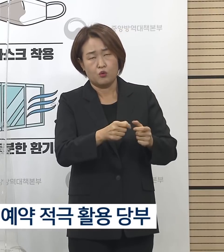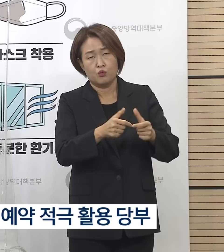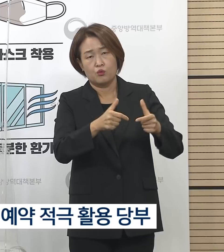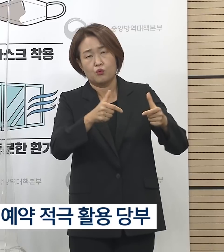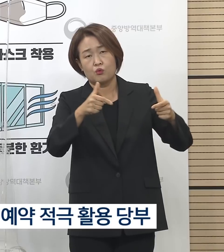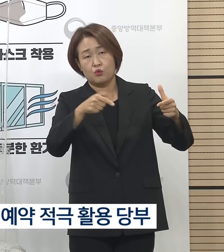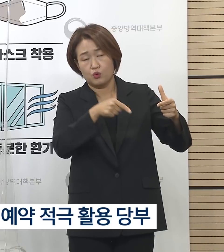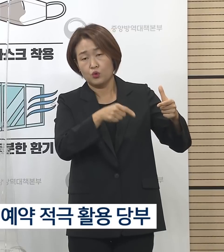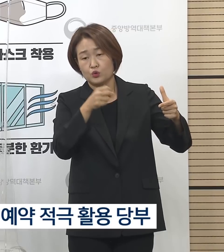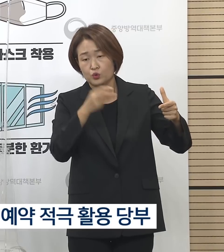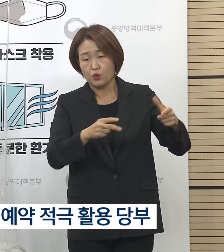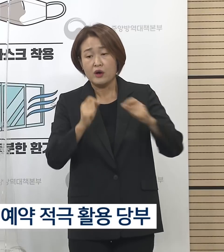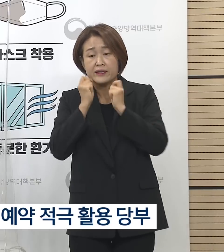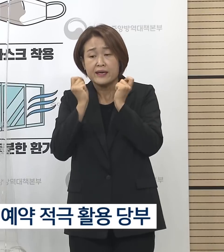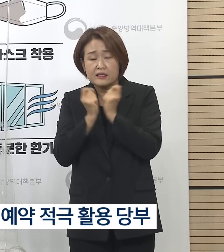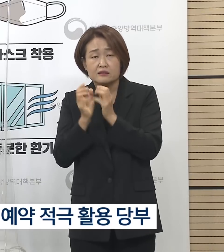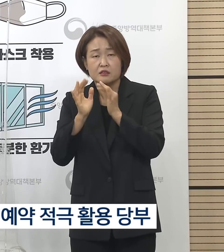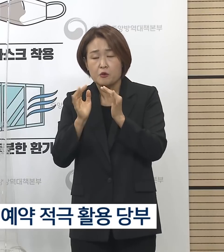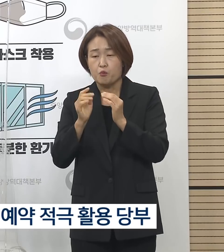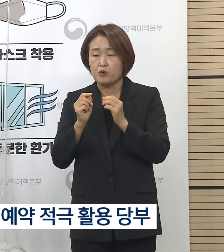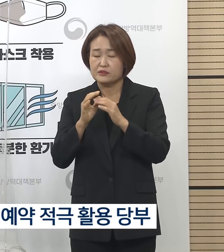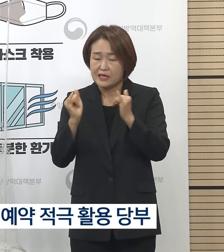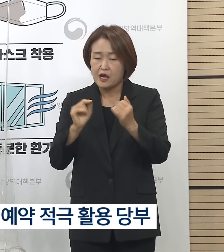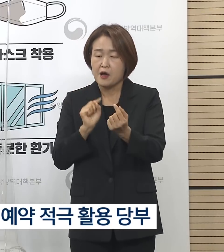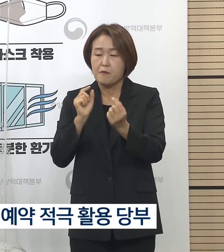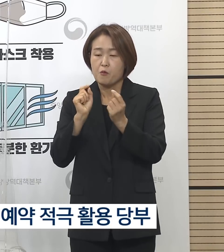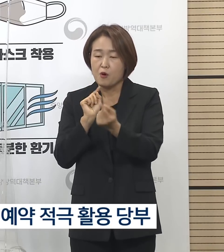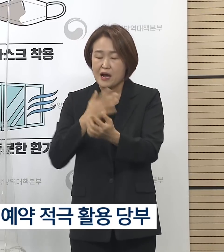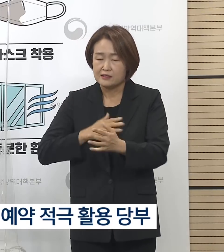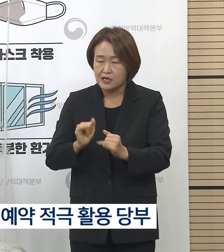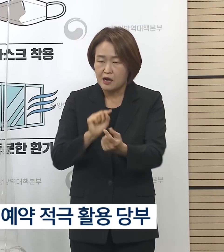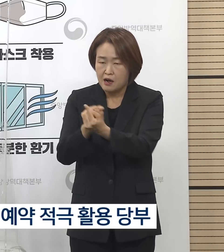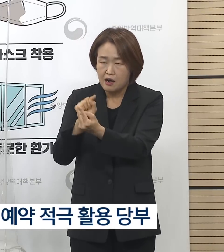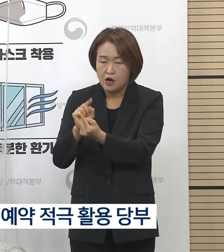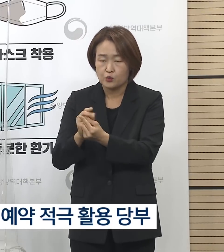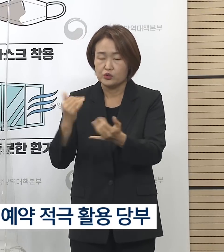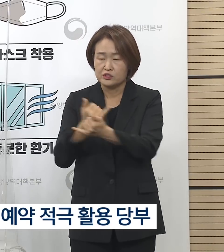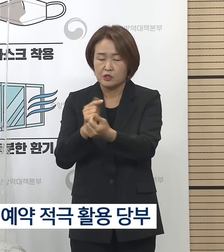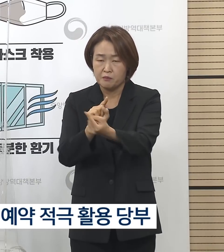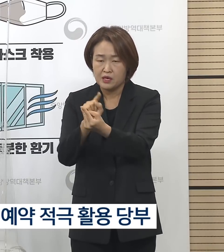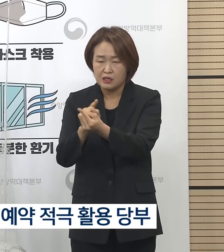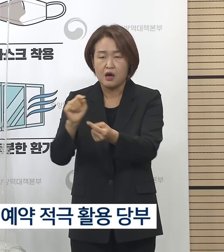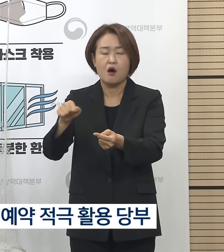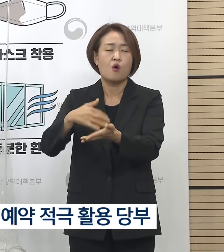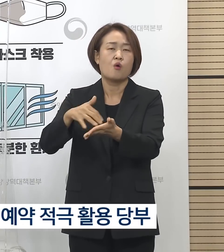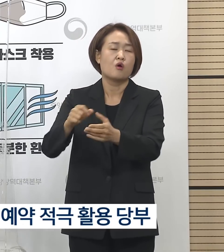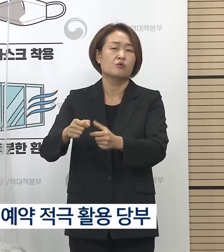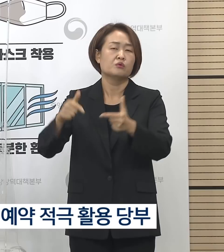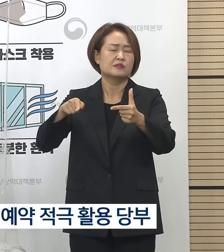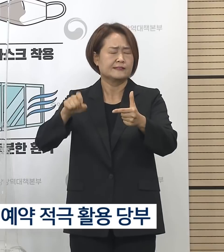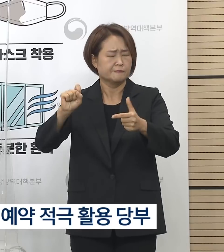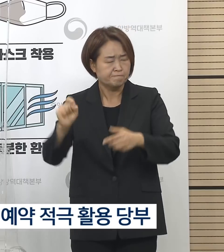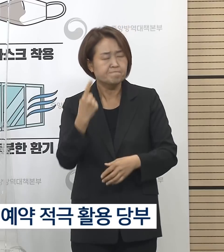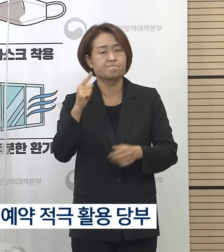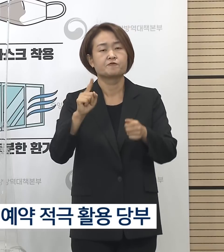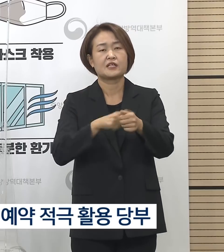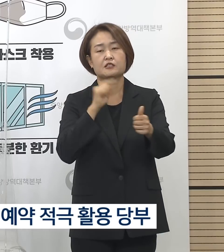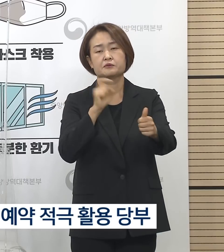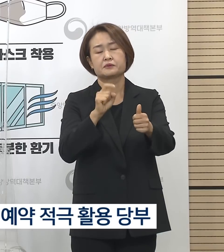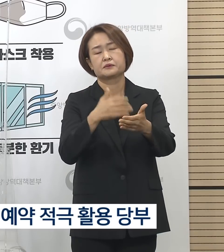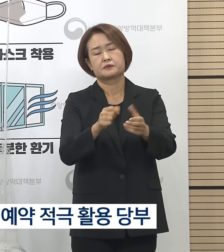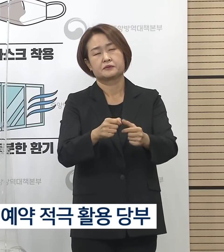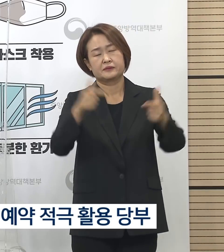상황에서 사적 모임 규모가 확대되고 추석 연휴를 계기로 사람 간 접촉이 증가한 것이 원인으로 판단하고